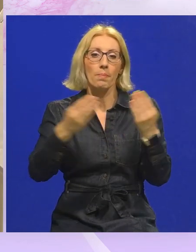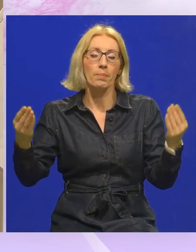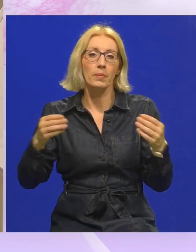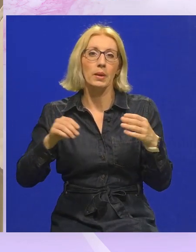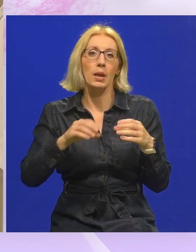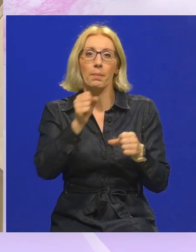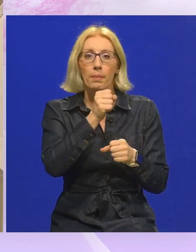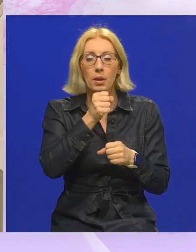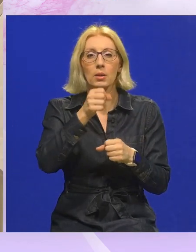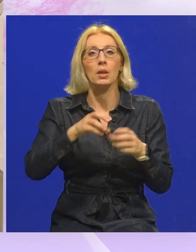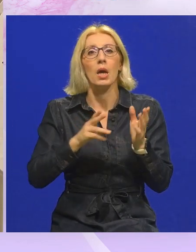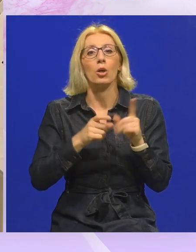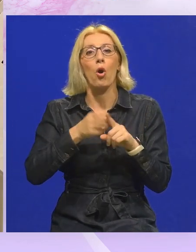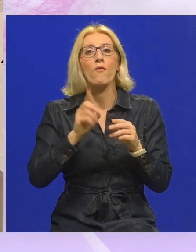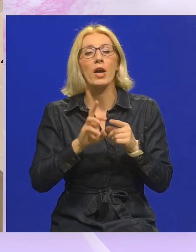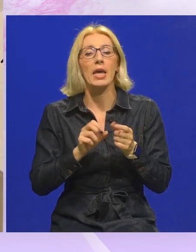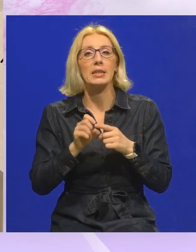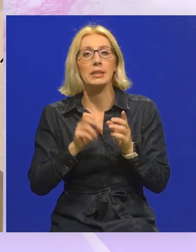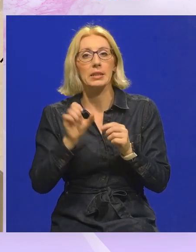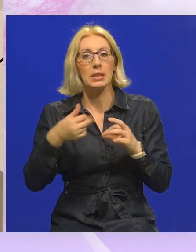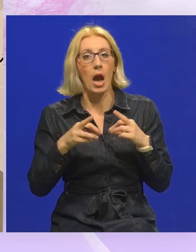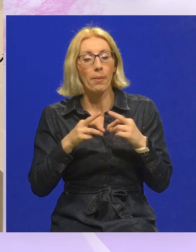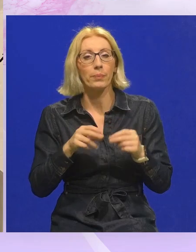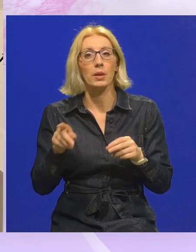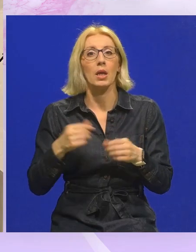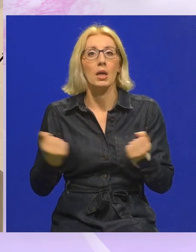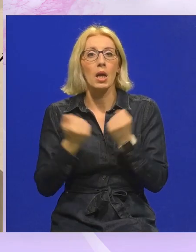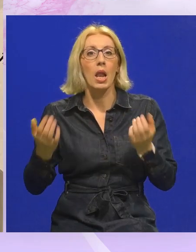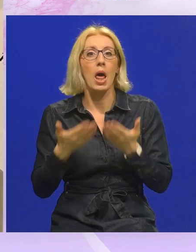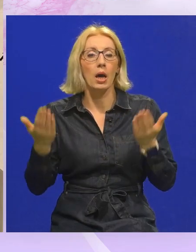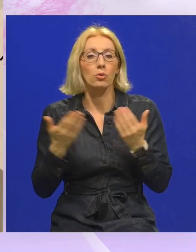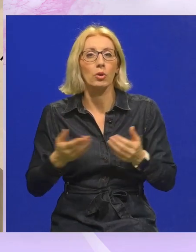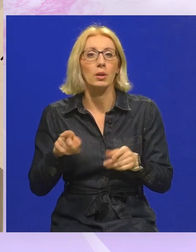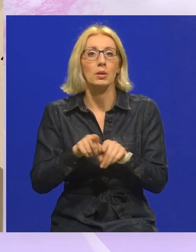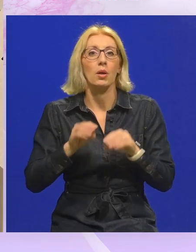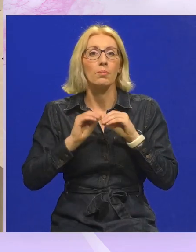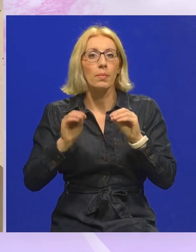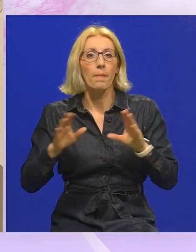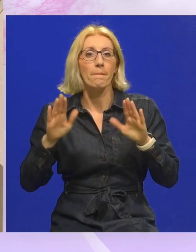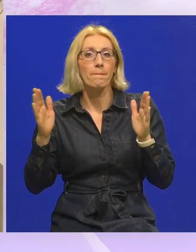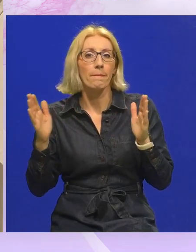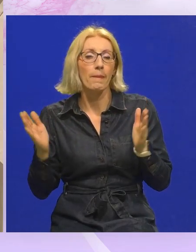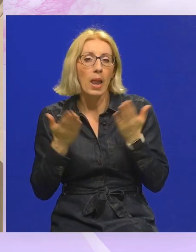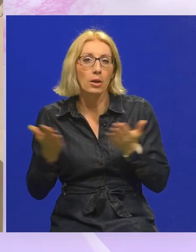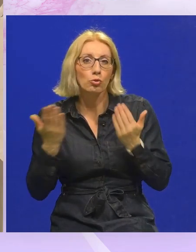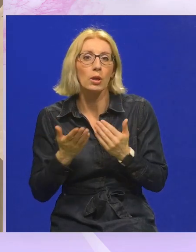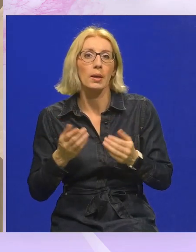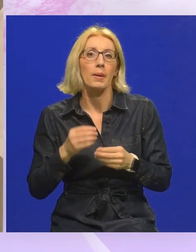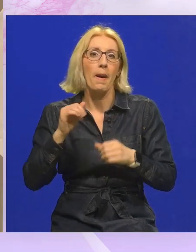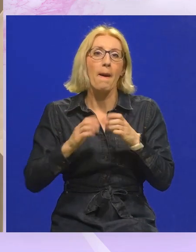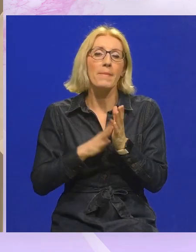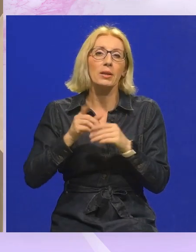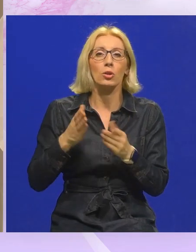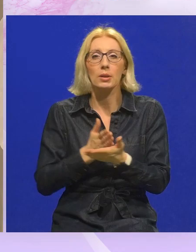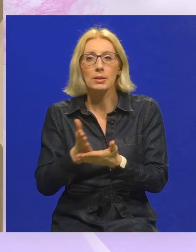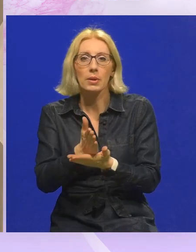smjernice kako bi drugima omogućili, olakšali pripremu i provedbu prilagođenih kulturnih sadržaja. Izrađene su metodičke